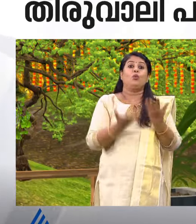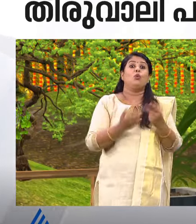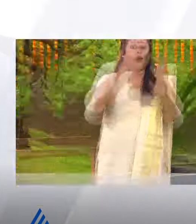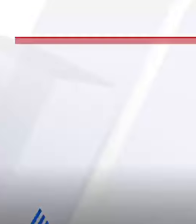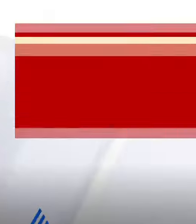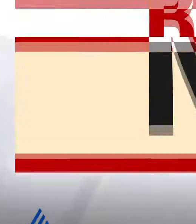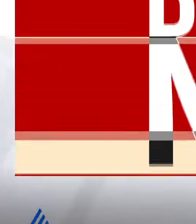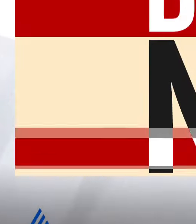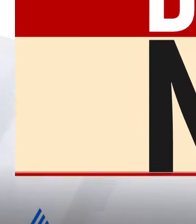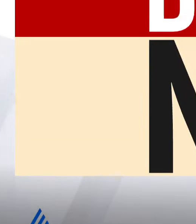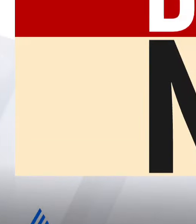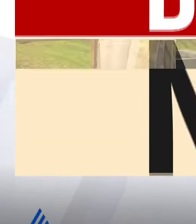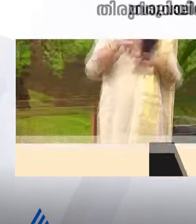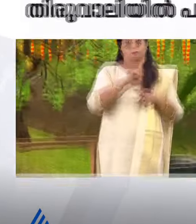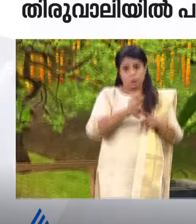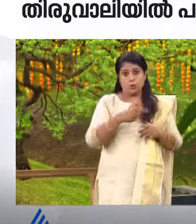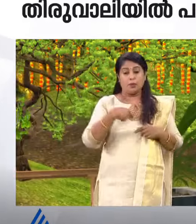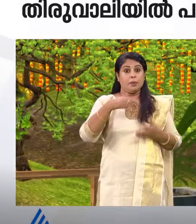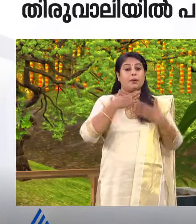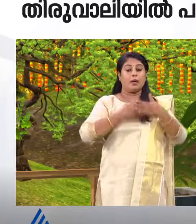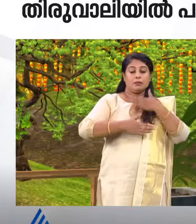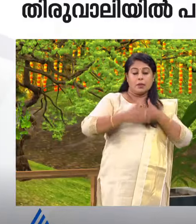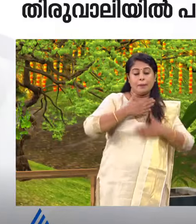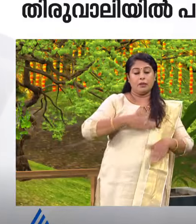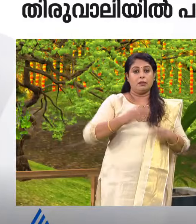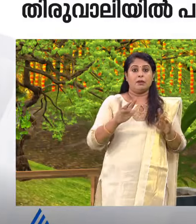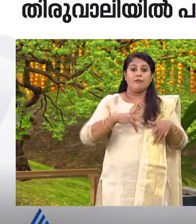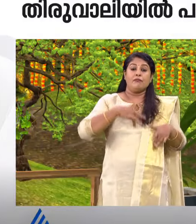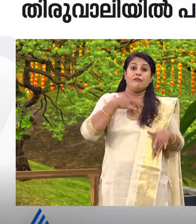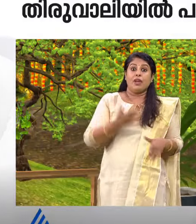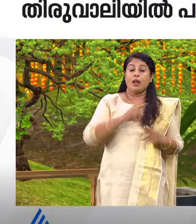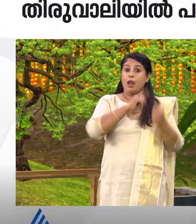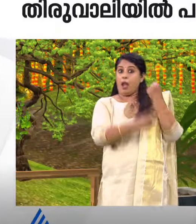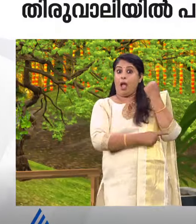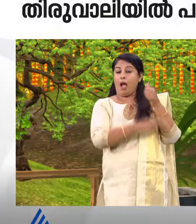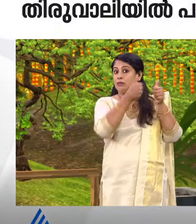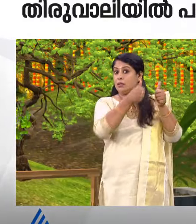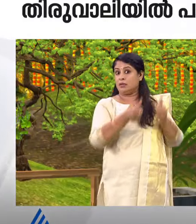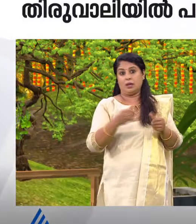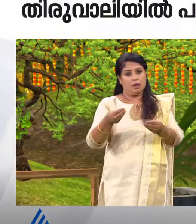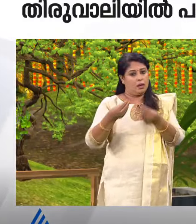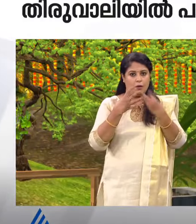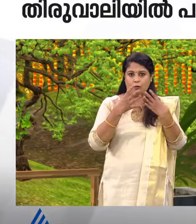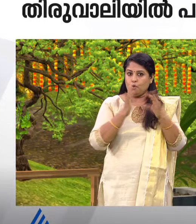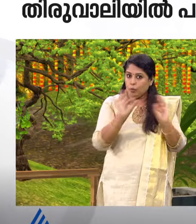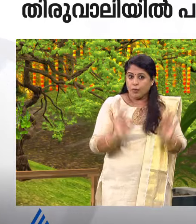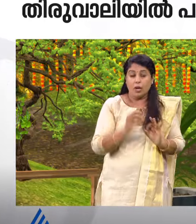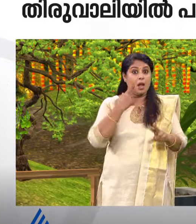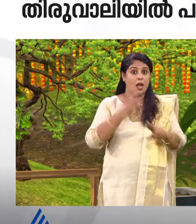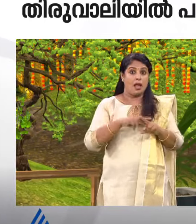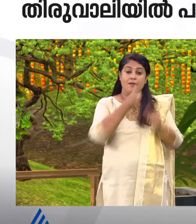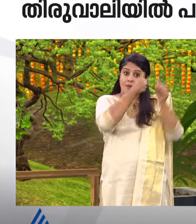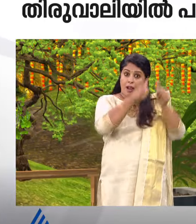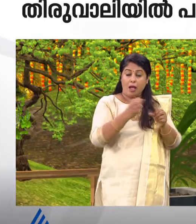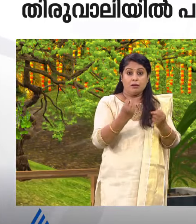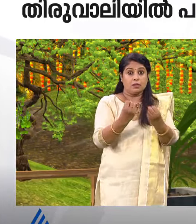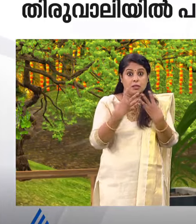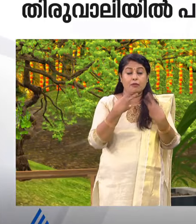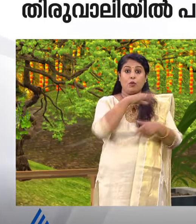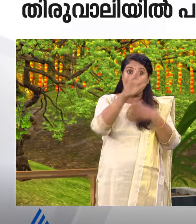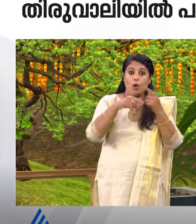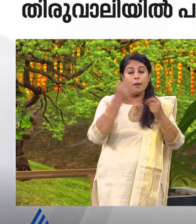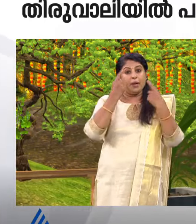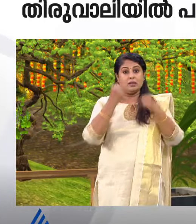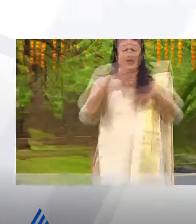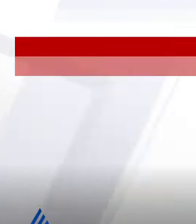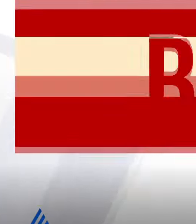തന്നെയാണ് സാധ്യത. പക്ഷേ അപ്പോഴും നമുക്കൊരു ആശ്വാസമുള്ളത് ഇതിന് അന്തിമഫലം വന്നിട്ടില്ല. അന്തിമഫലം വന്നെങ്കിൽ മാത്രമേ സ്ഥിരീകരിക്കാനാവൂ. ഈ കുട്ടിയുടെ മരണാനന്തര